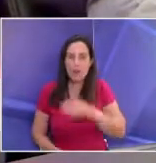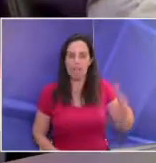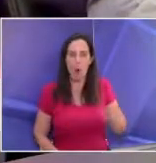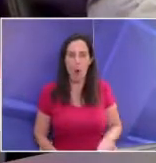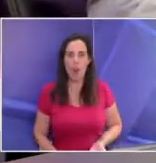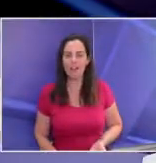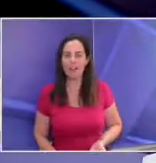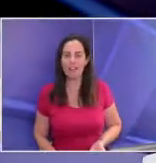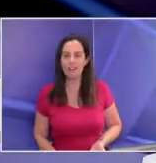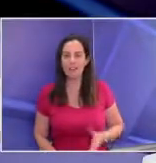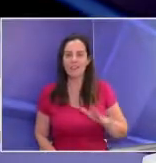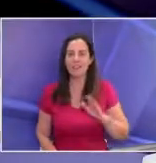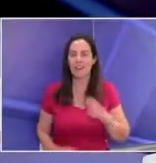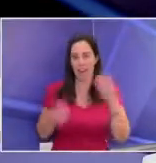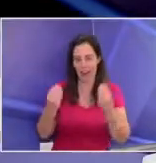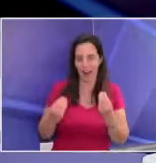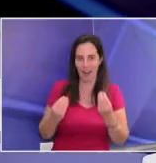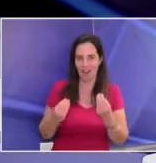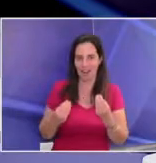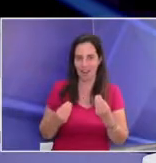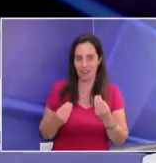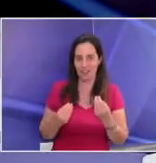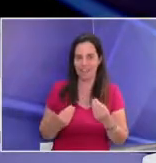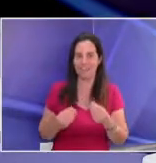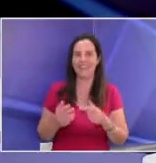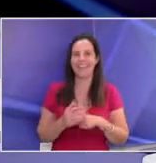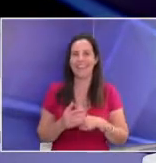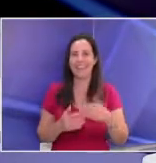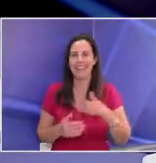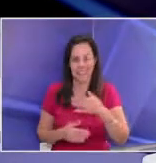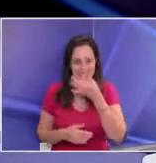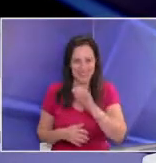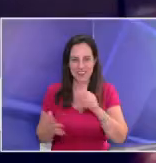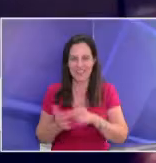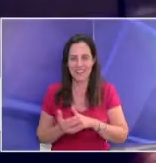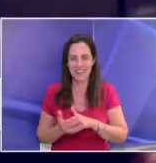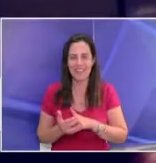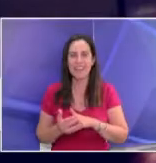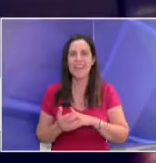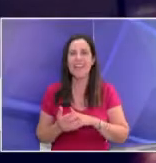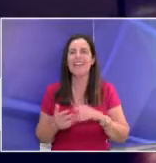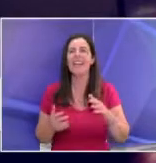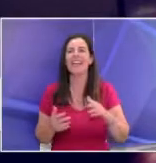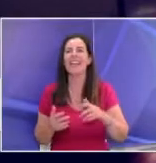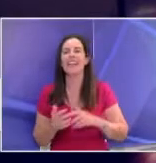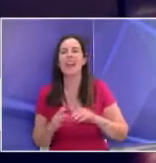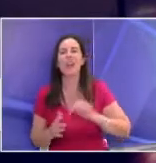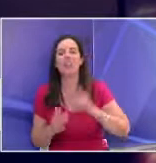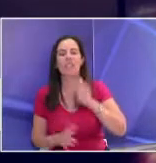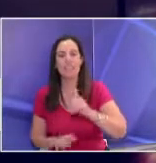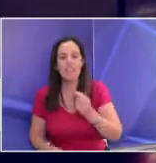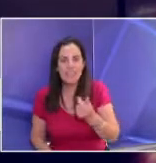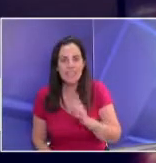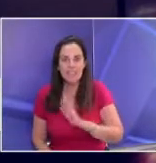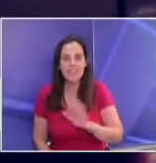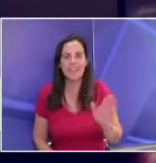שנכון לזה. אוקיי, אז אם אנחנו... רגע, הוא שולח אותי להציע אותה בחכה שנייה. אז אני שואל רק כדי לסכם. אם נביא שופטים...